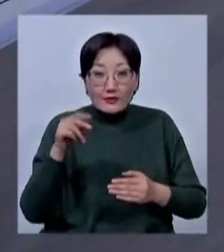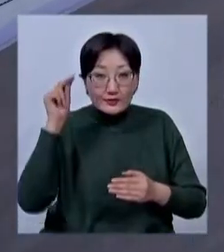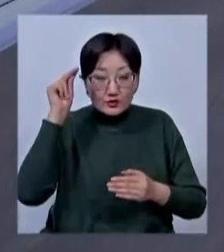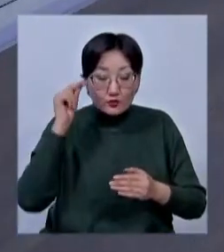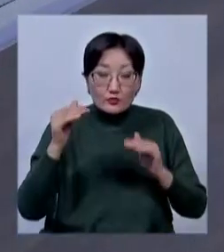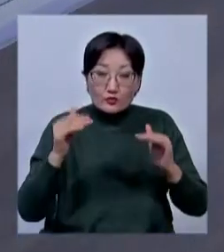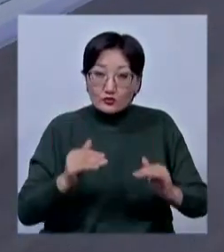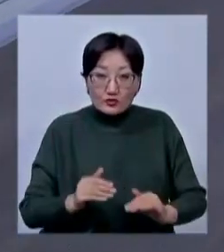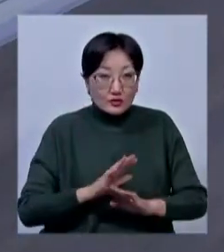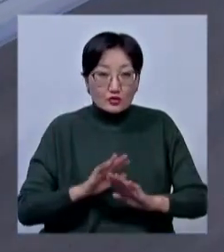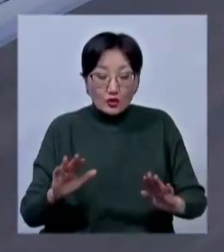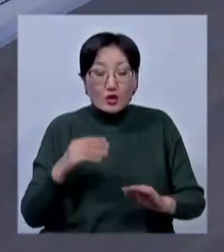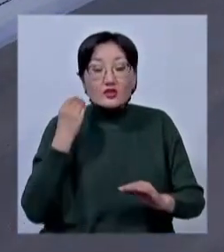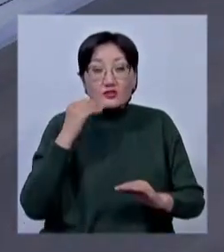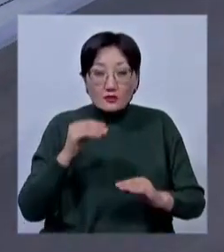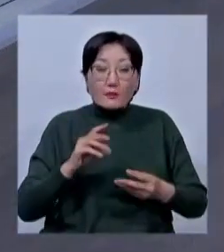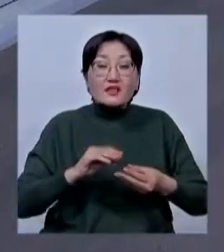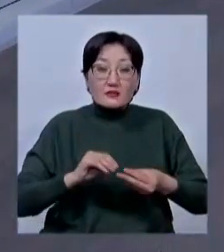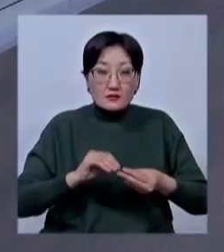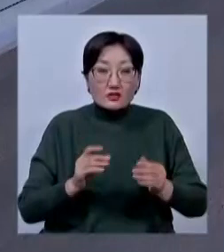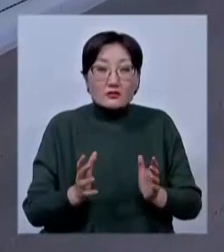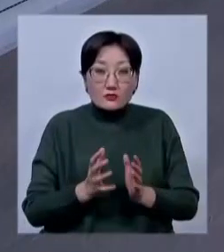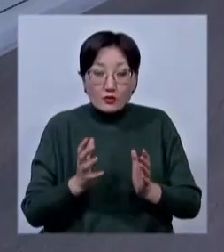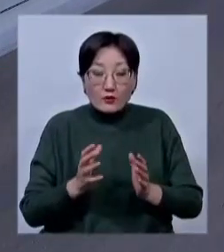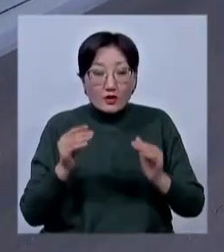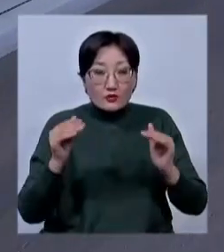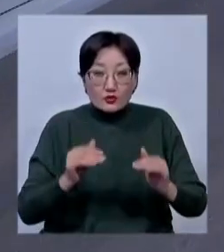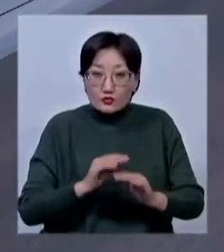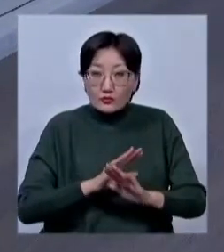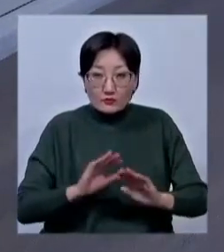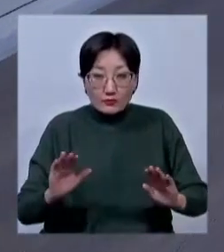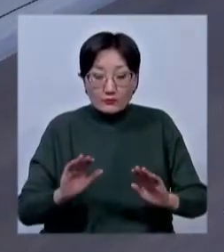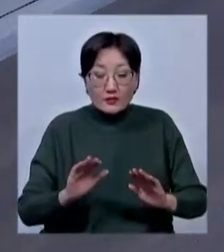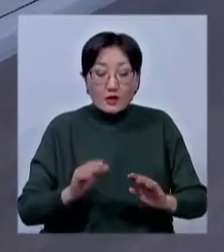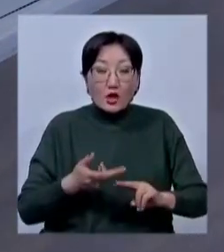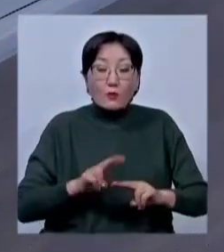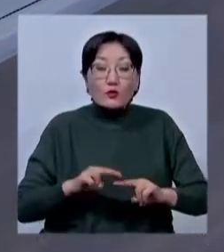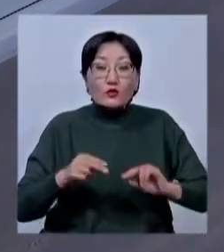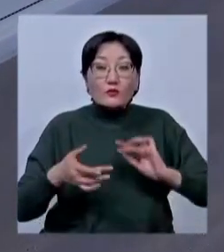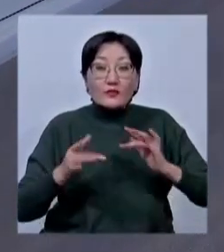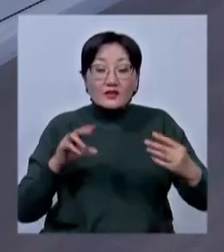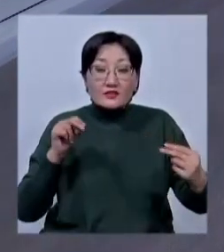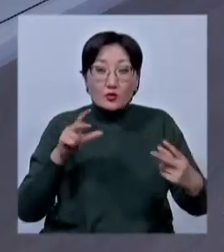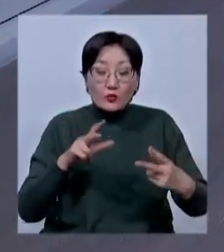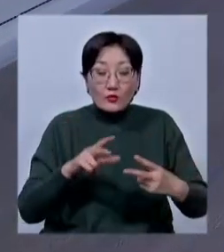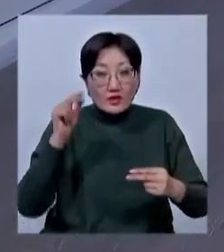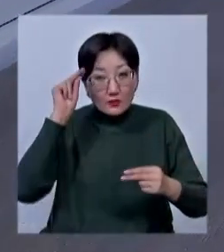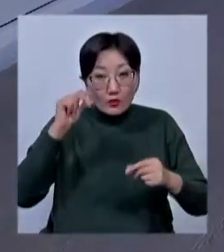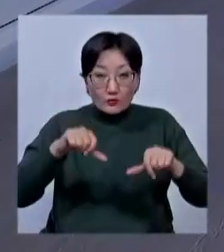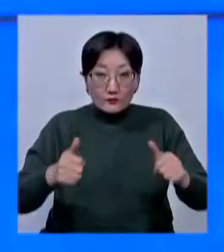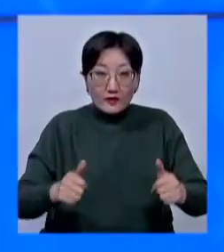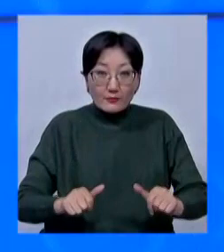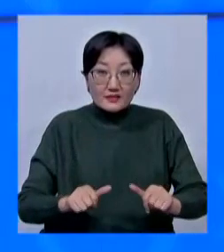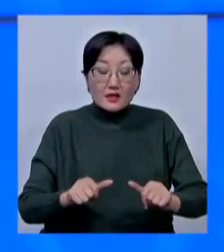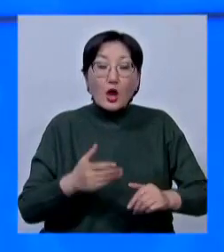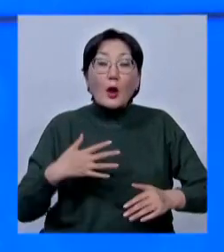түскен жоқ, сапа сол қалпында түсті деп айтуға да болмайды. Бұл қашықтан оқу форматының